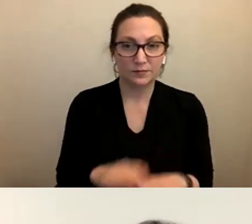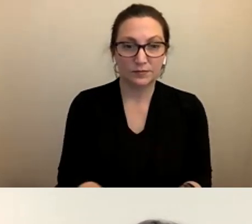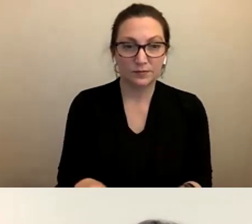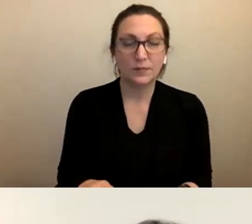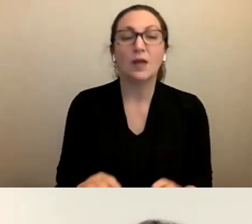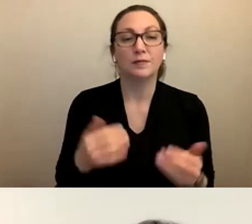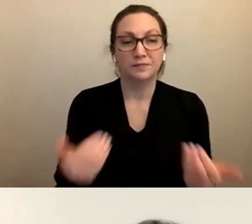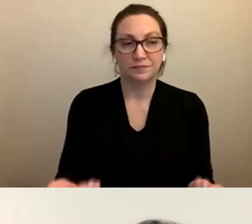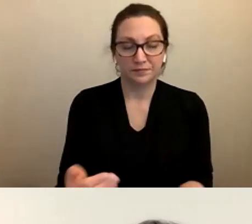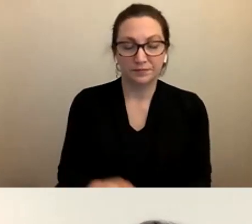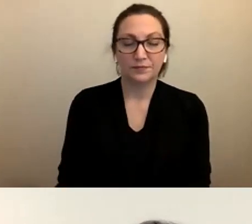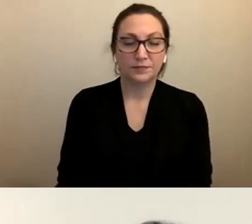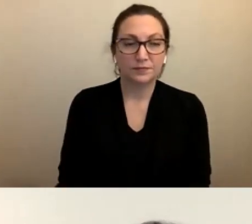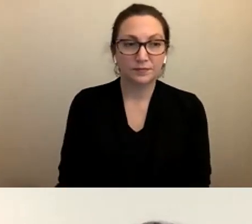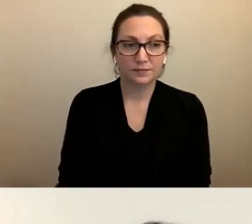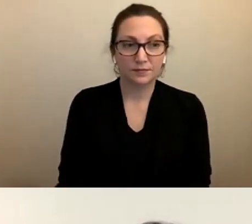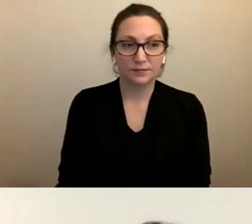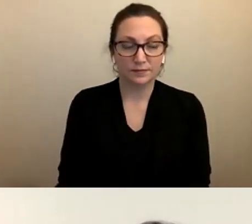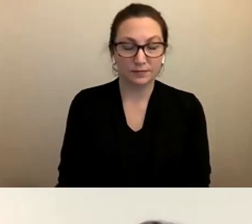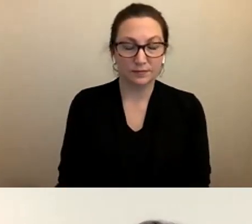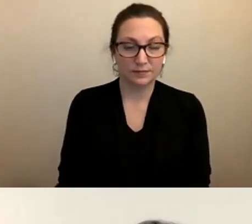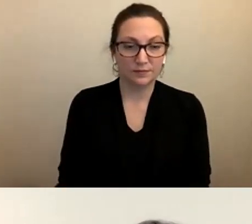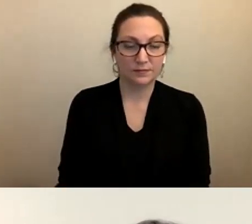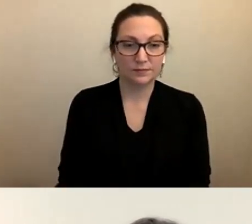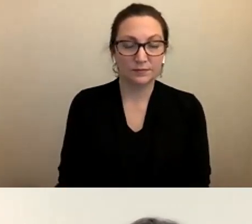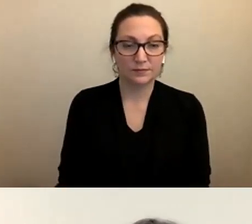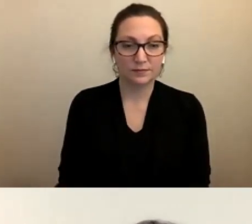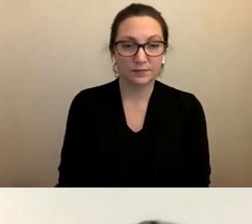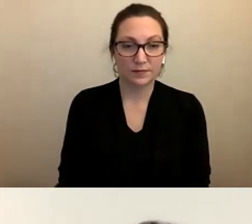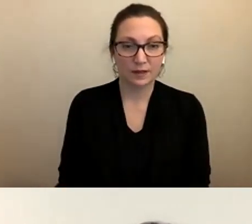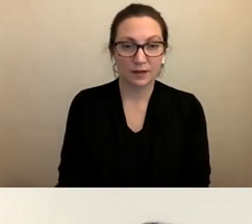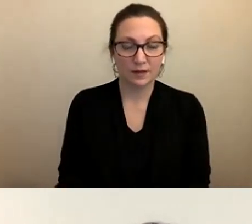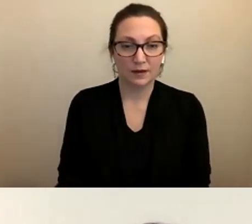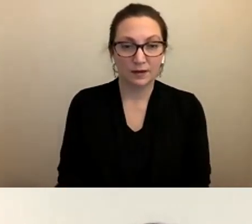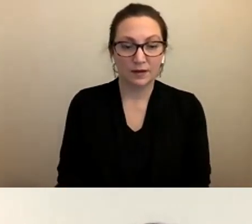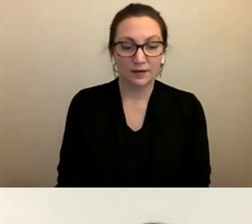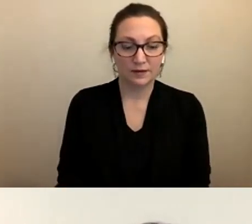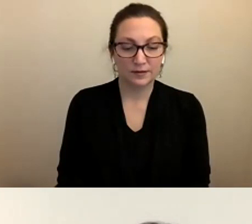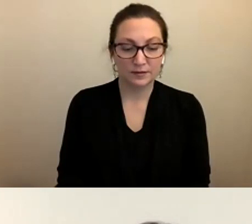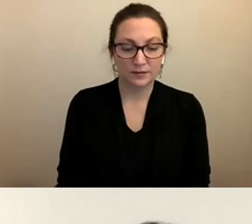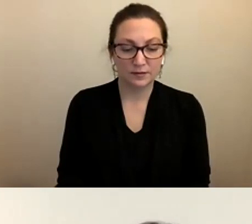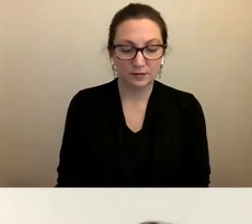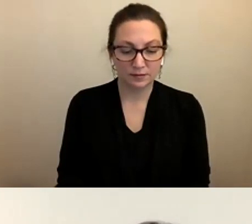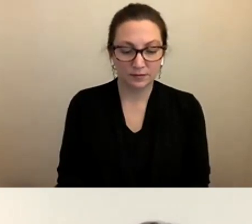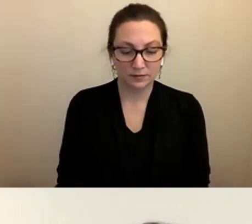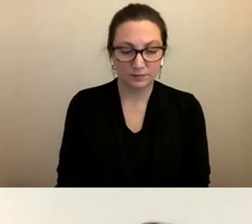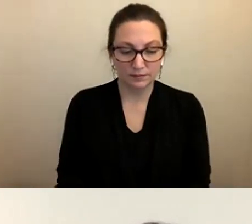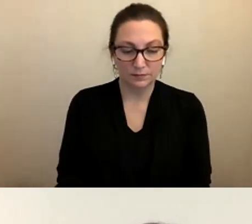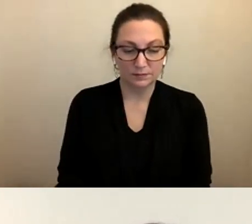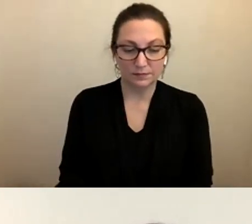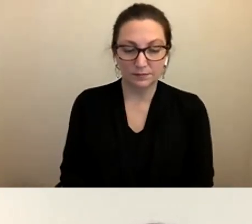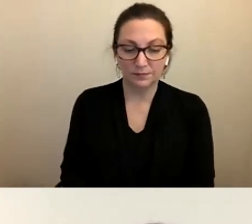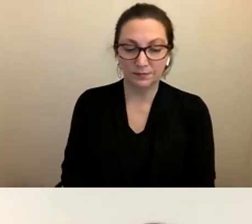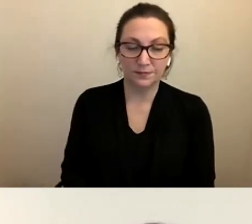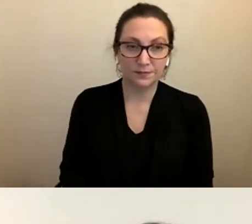Hi everyone, good evening. My name is Sergio Saint-Hilaire, Haitian Creole interpreter. C'est un plaisir pour nous aujourd'hui encore pour nous traduire